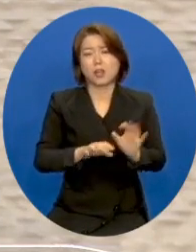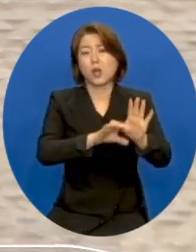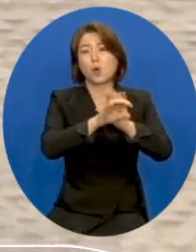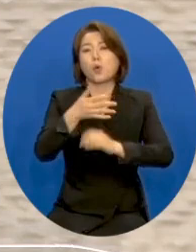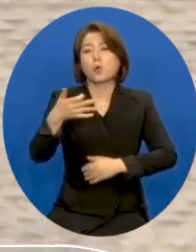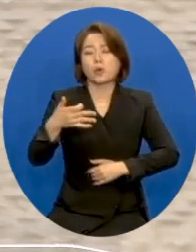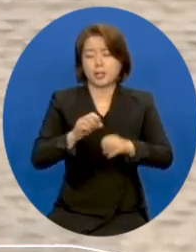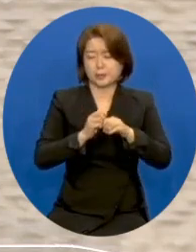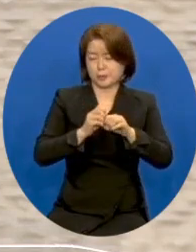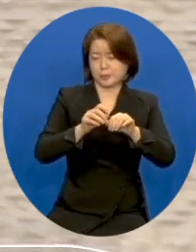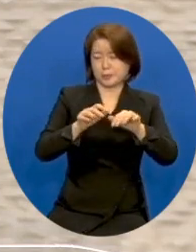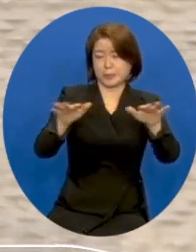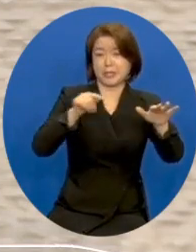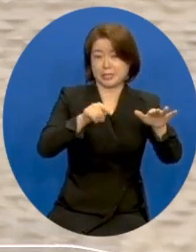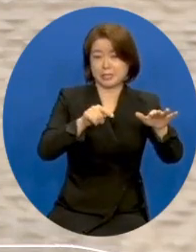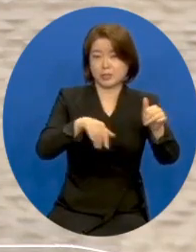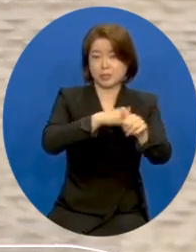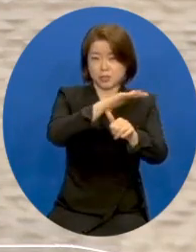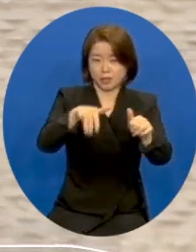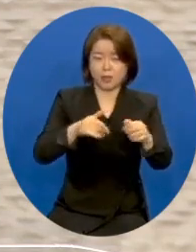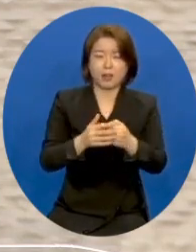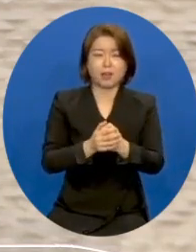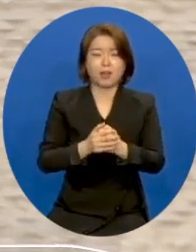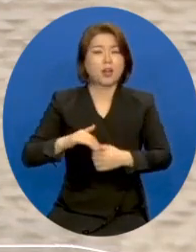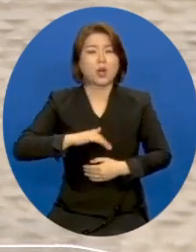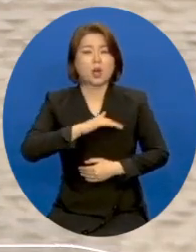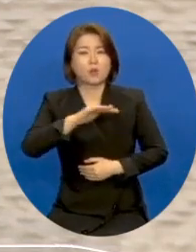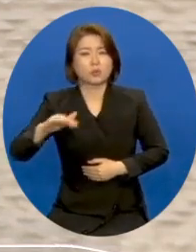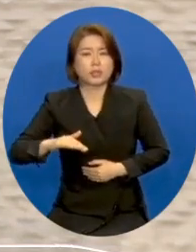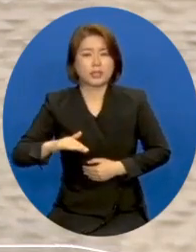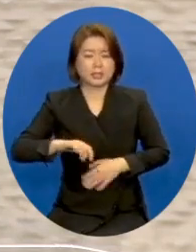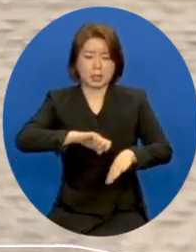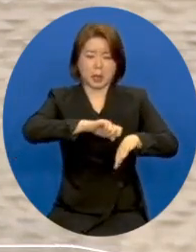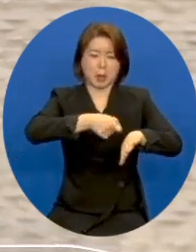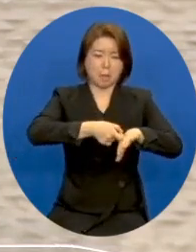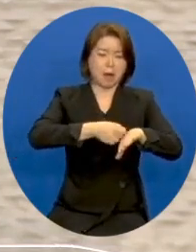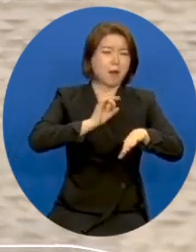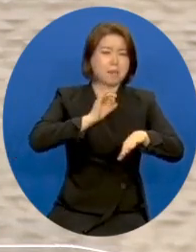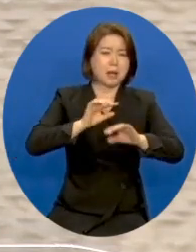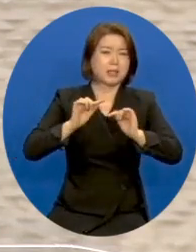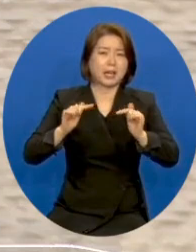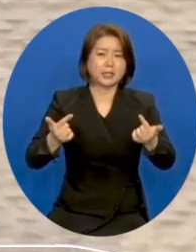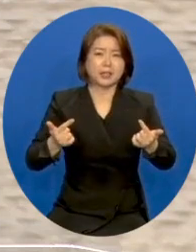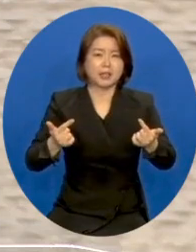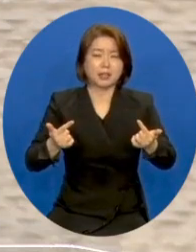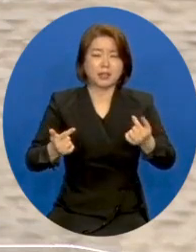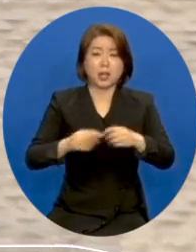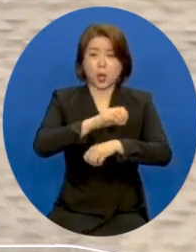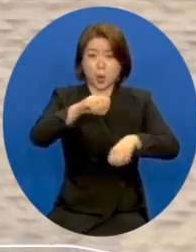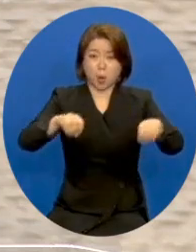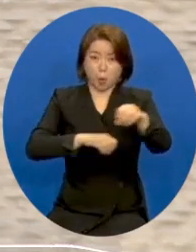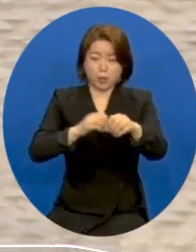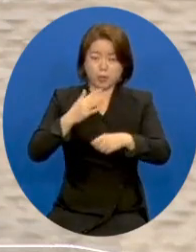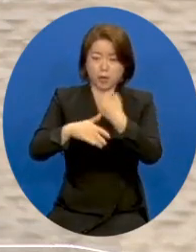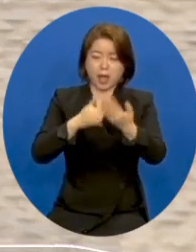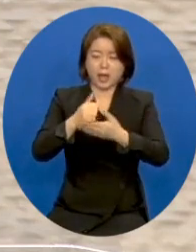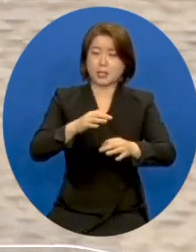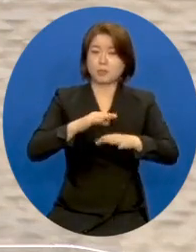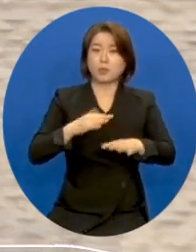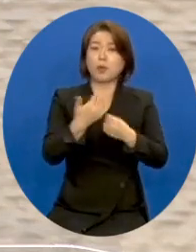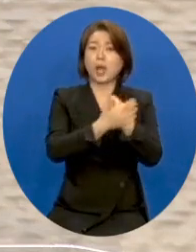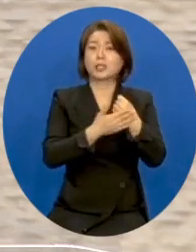코로나19의 확산은 우리에게 재앙만은 아니라 오히려 하나님의